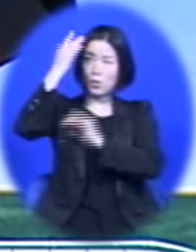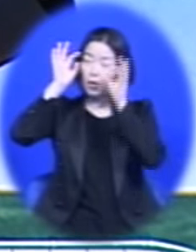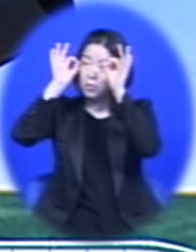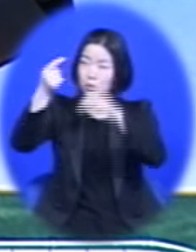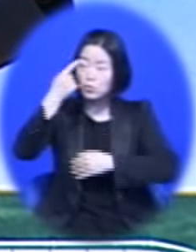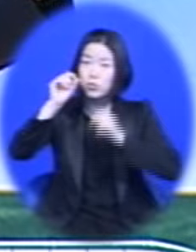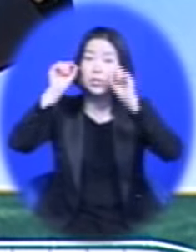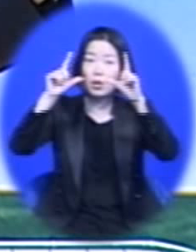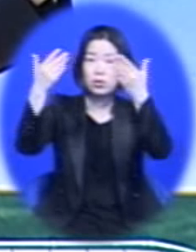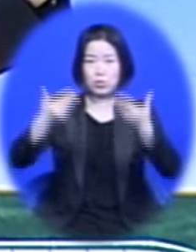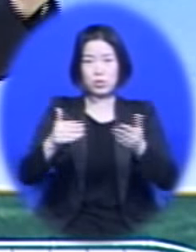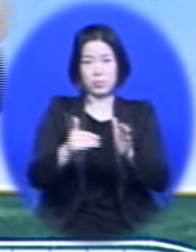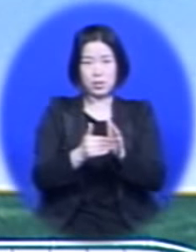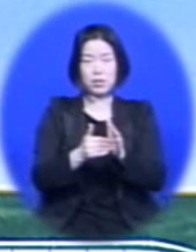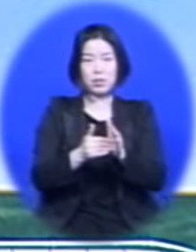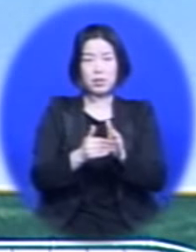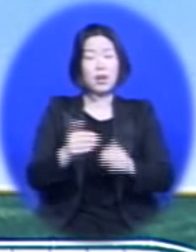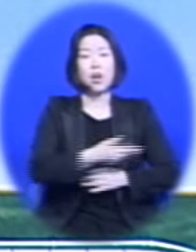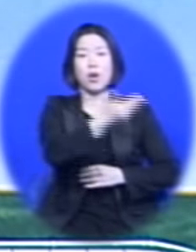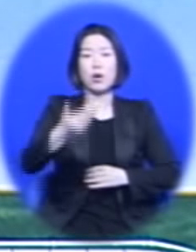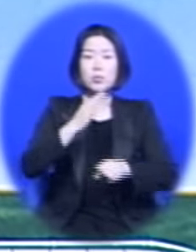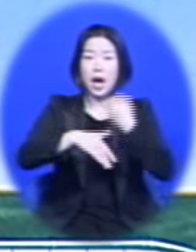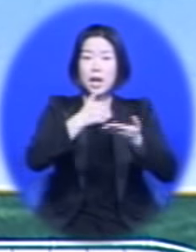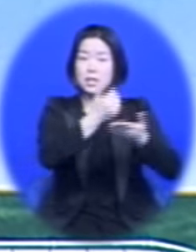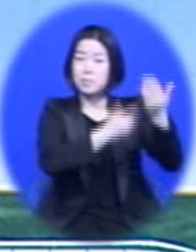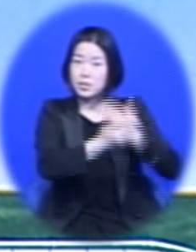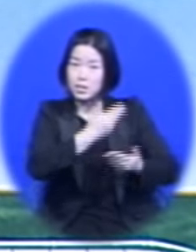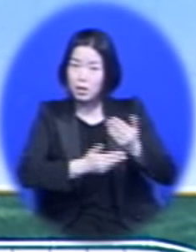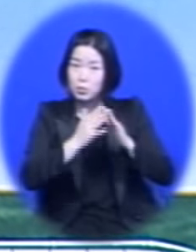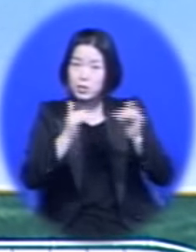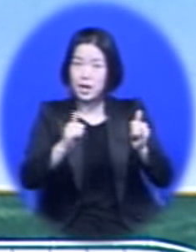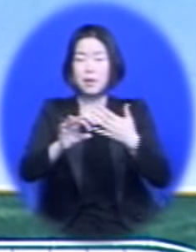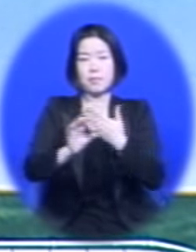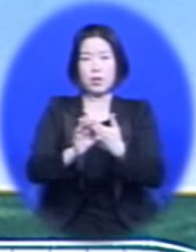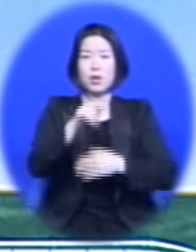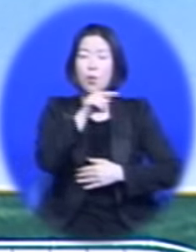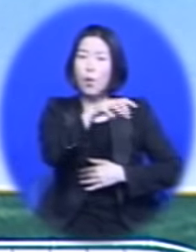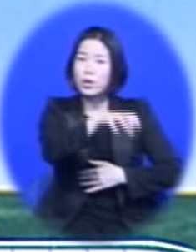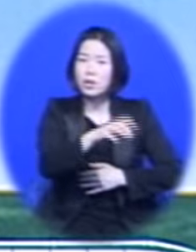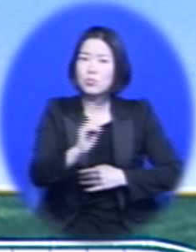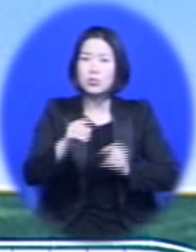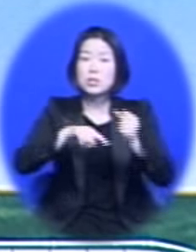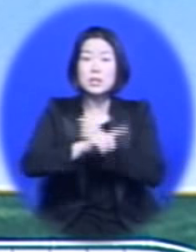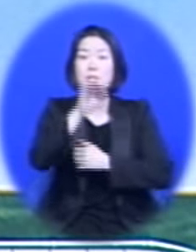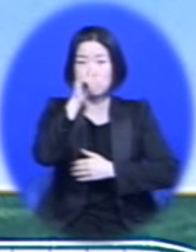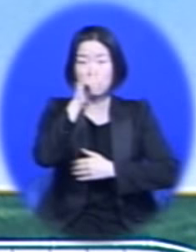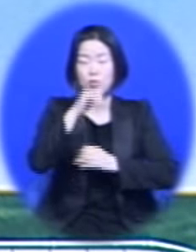열어주시기 때문입니다. 여러분이 하나님의 상속자라면 거기에는 무슨 의미가 있는